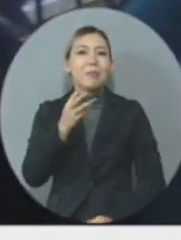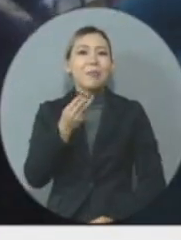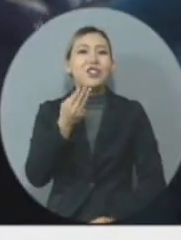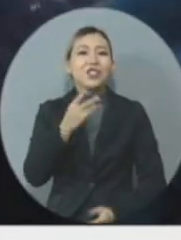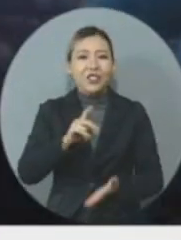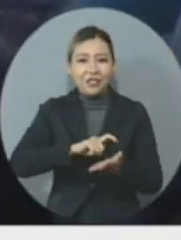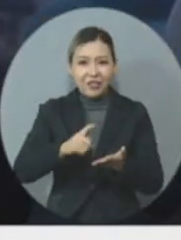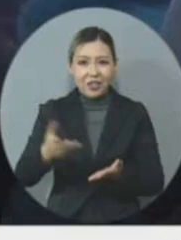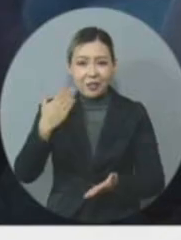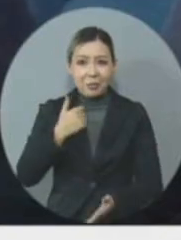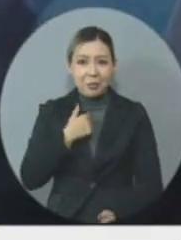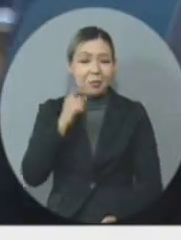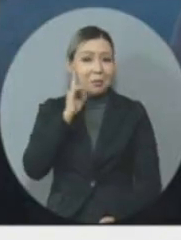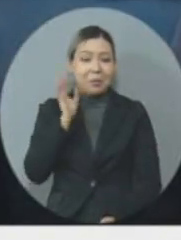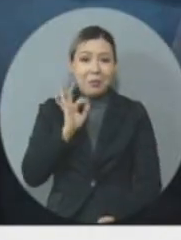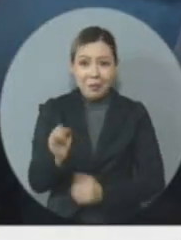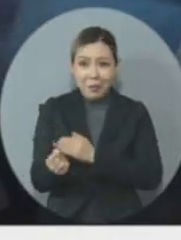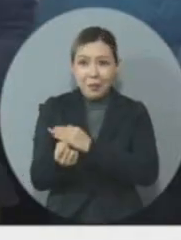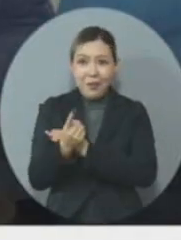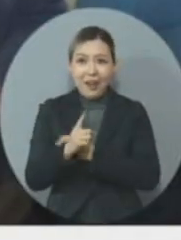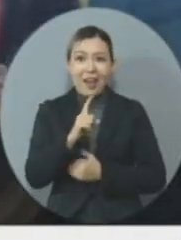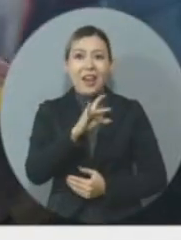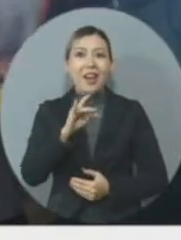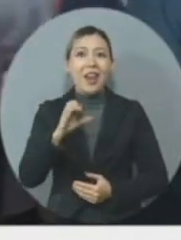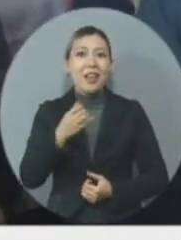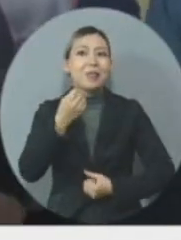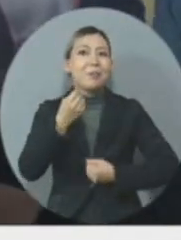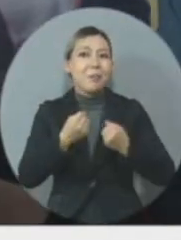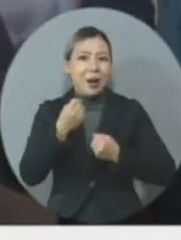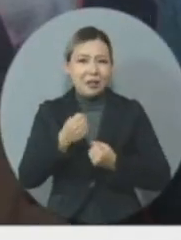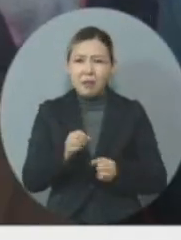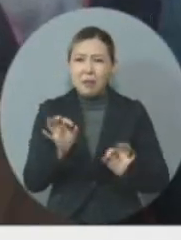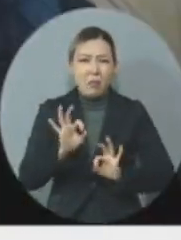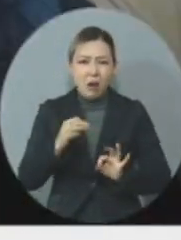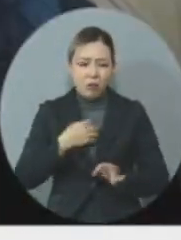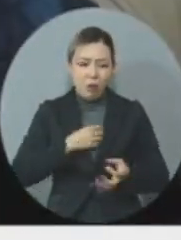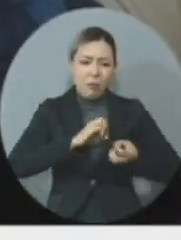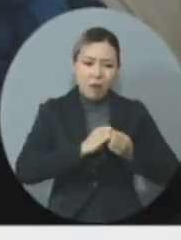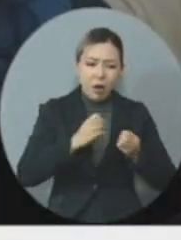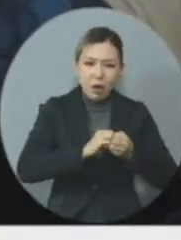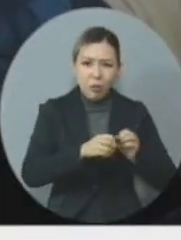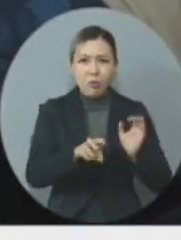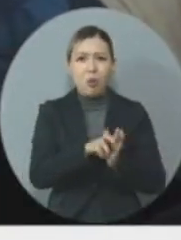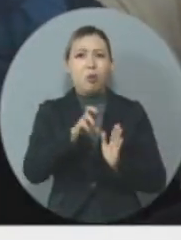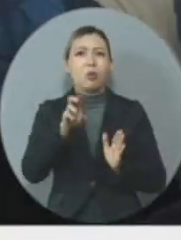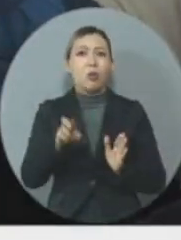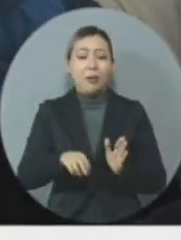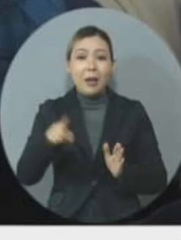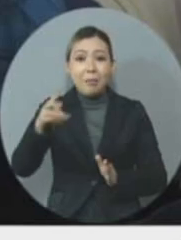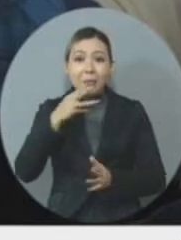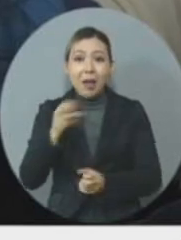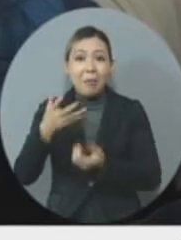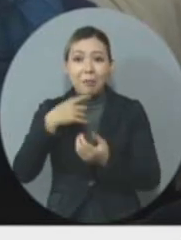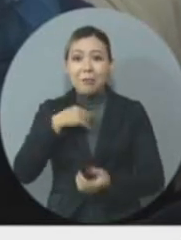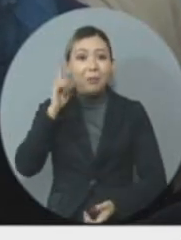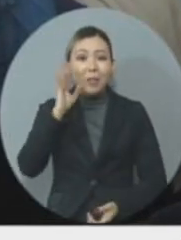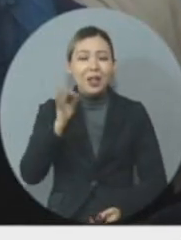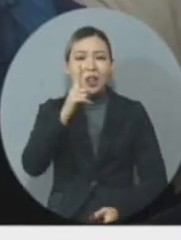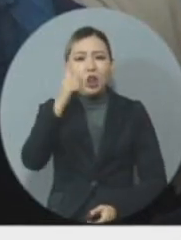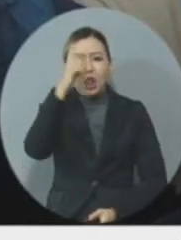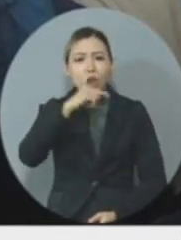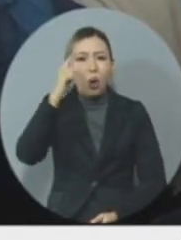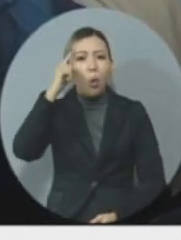бичсэн. Тийм. Хирээсний машин байх болохоор юм хийж болохгүй. Энийг би ерөөсөө мдээгүй нэг танд гихч маань